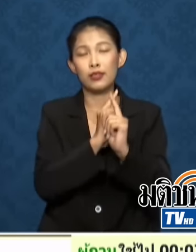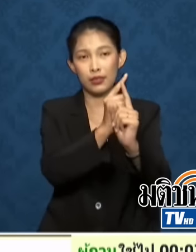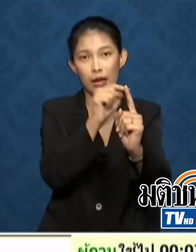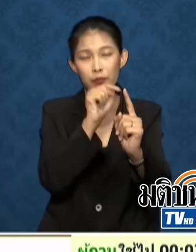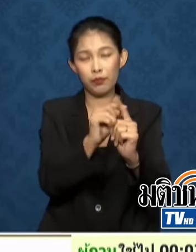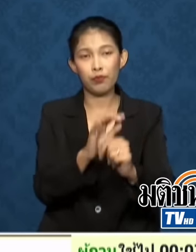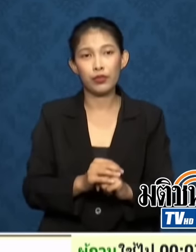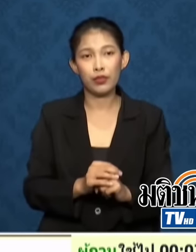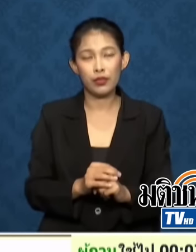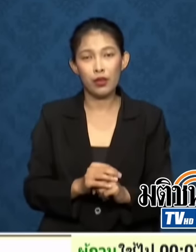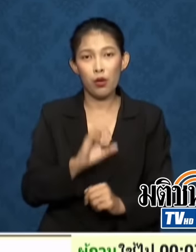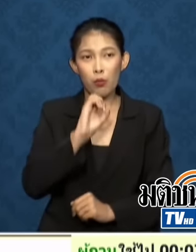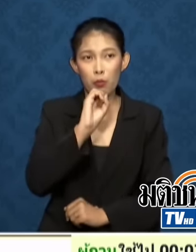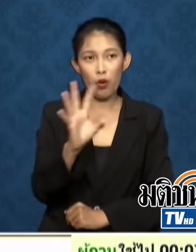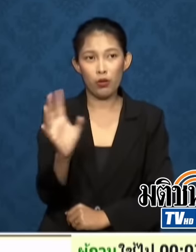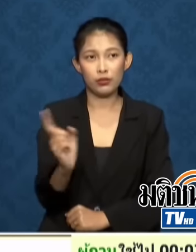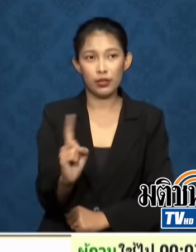ก็ต้องเรียนว่า